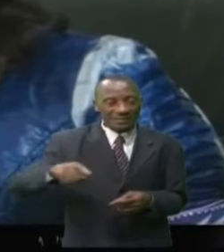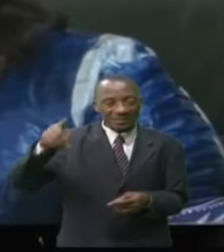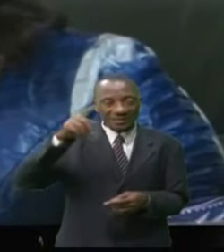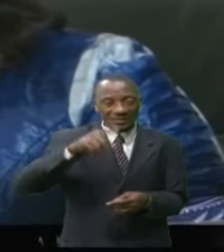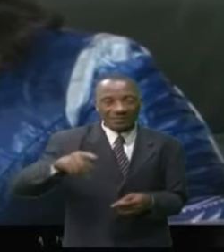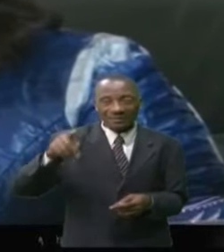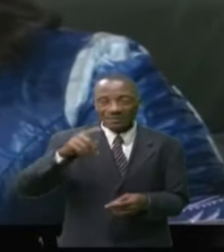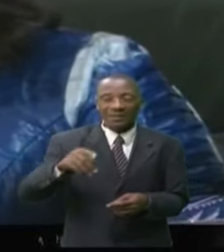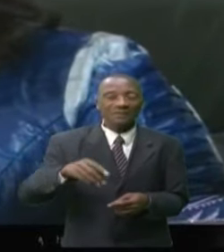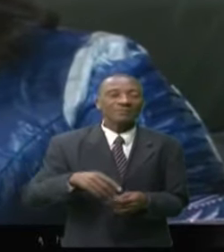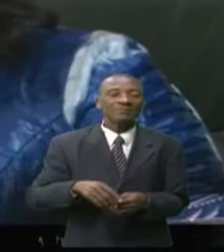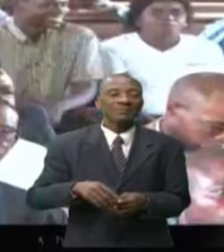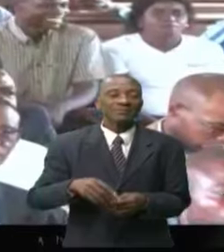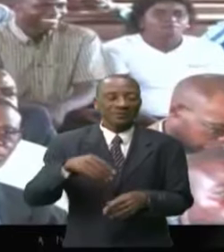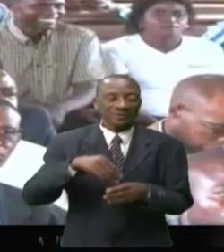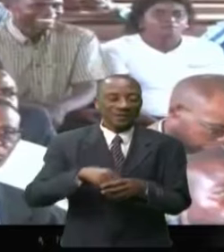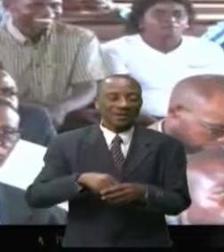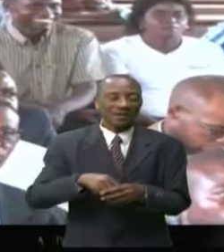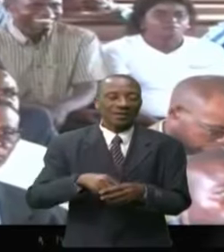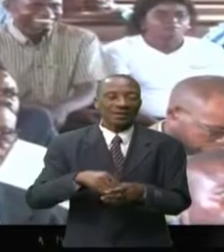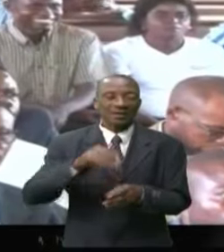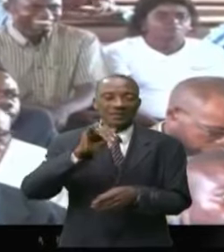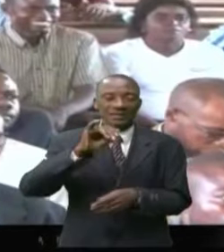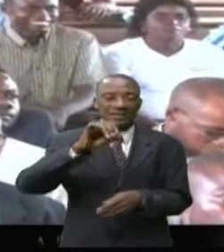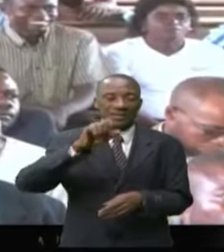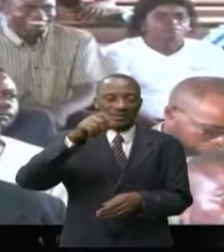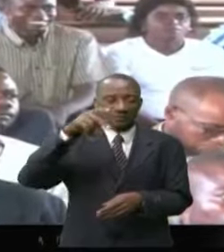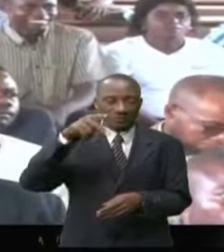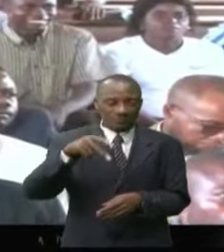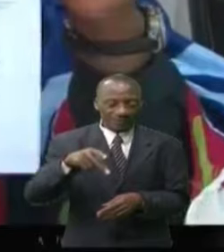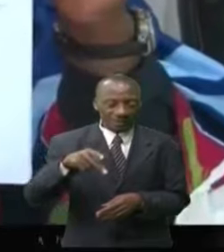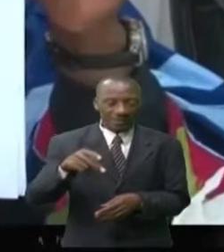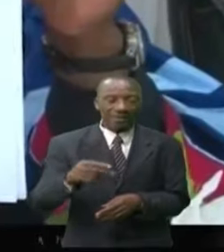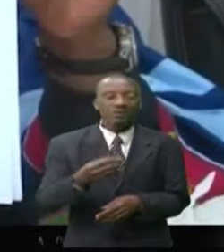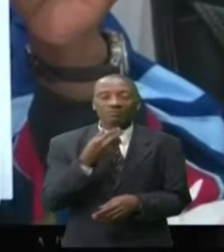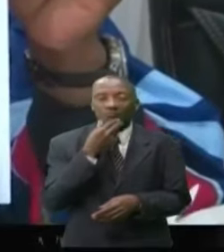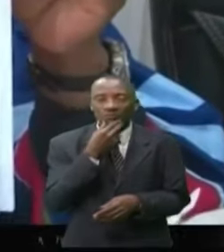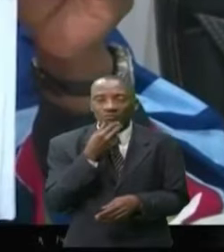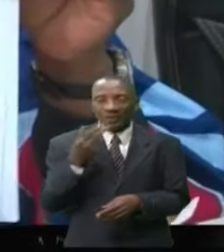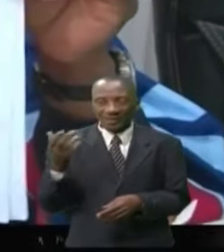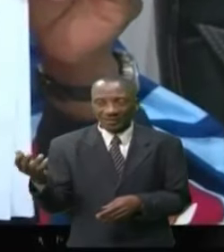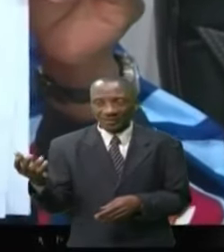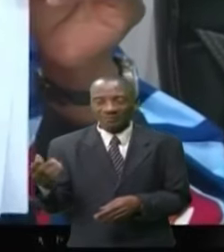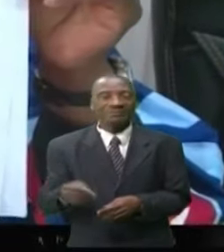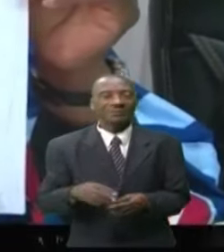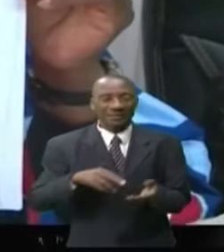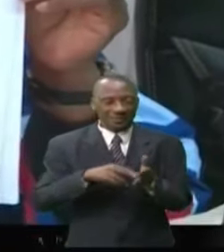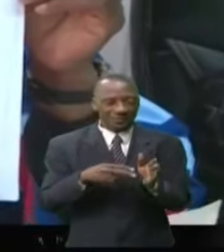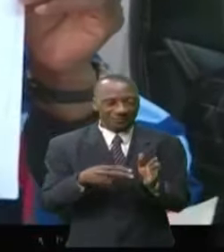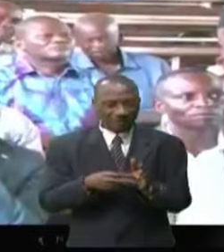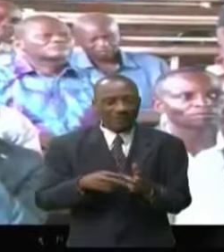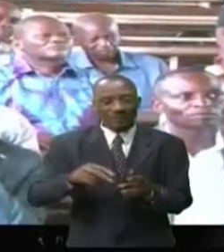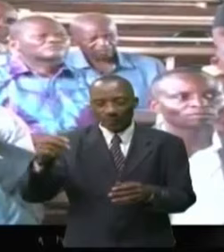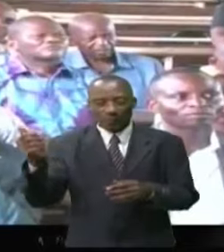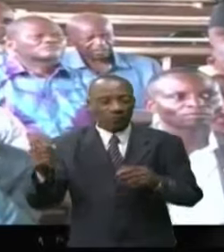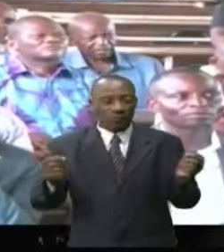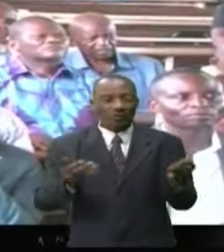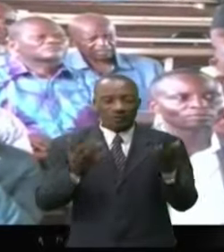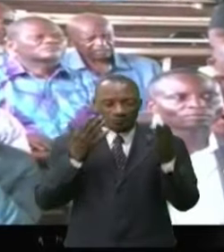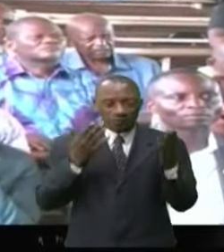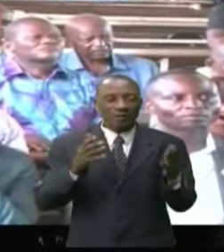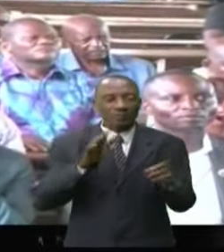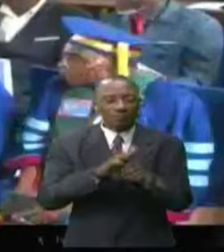Bernadette mousaou Kalombo secrétaire permanent du Conseil des ISP a lu l'arrêté portant organisation de ce 3e cycle à